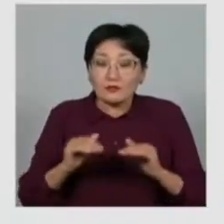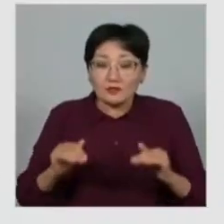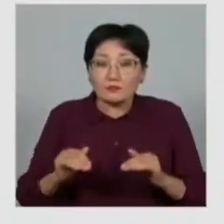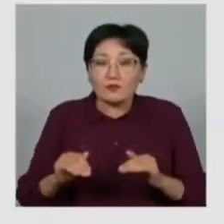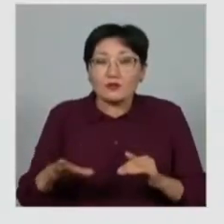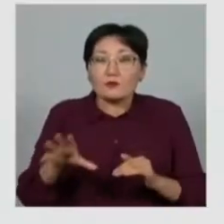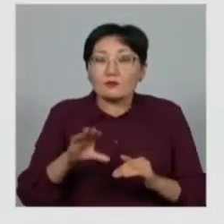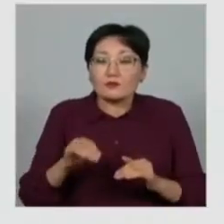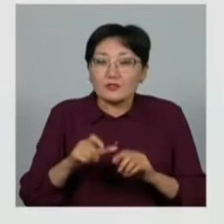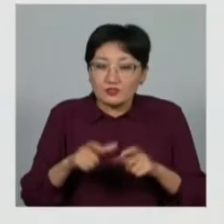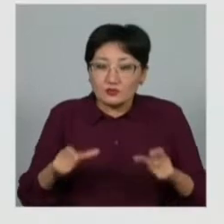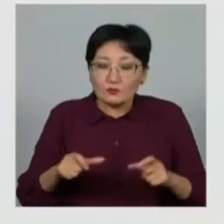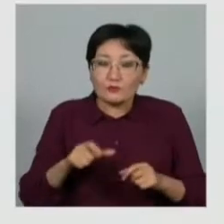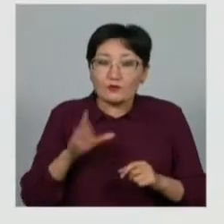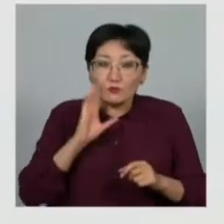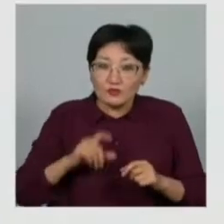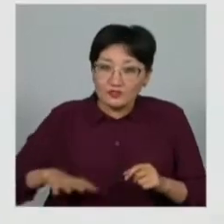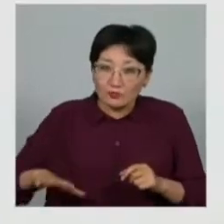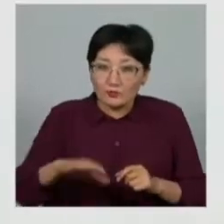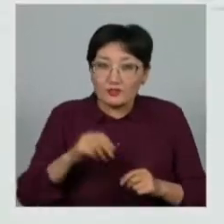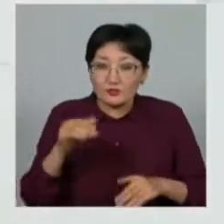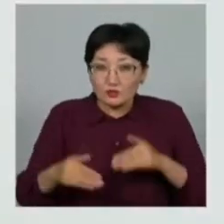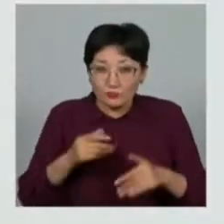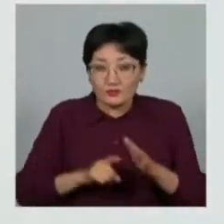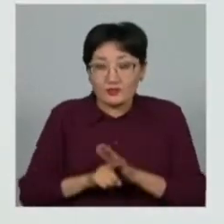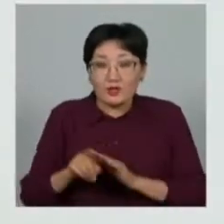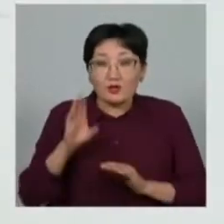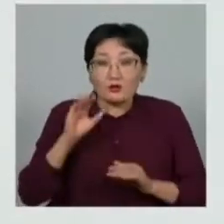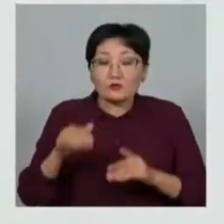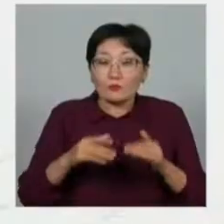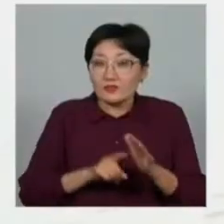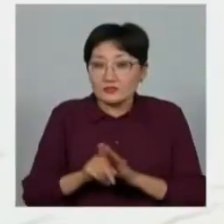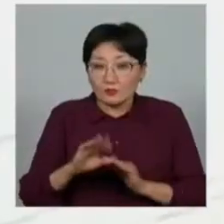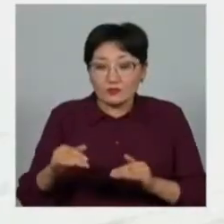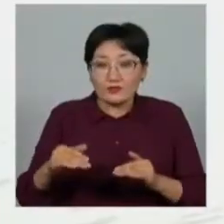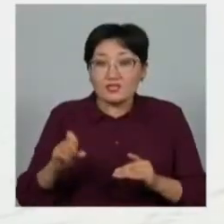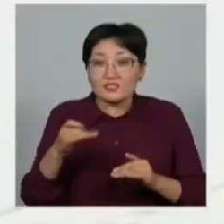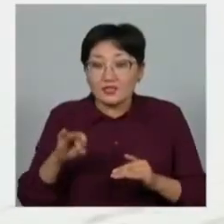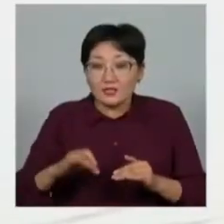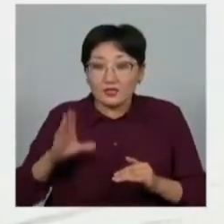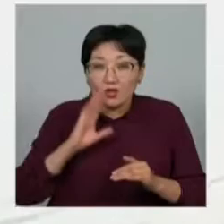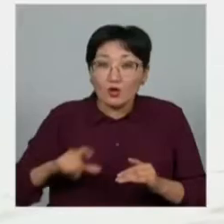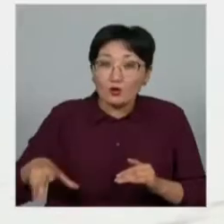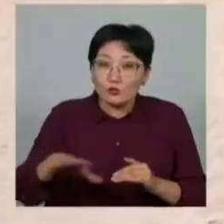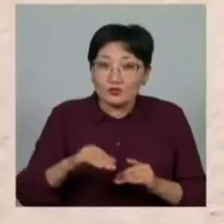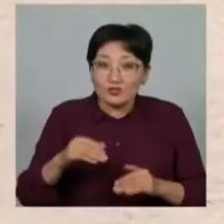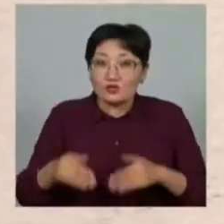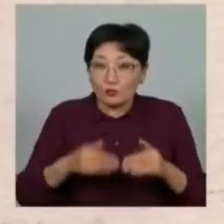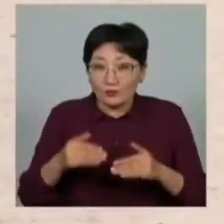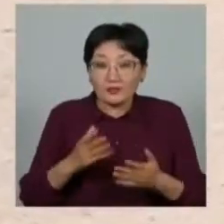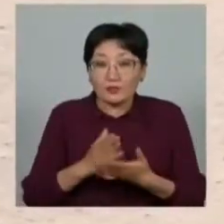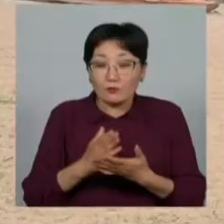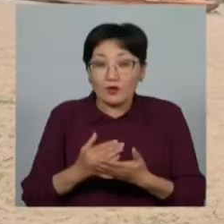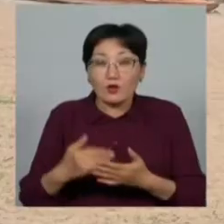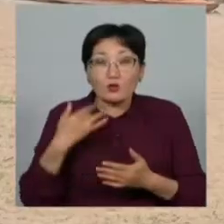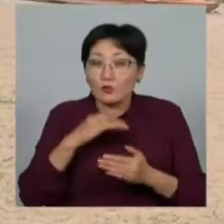жанға саяз деген тұрғындар өзен көлді жағалайтыны белгілі. Шомылу уақыты басталмай жатып, Сайран көліне түсіп жүргендер кездесті. Көпшілігі